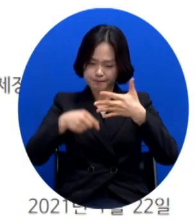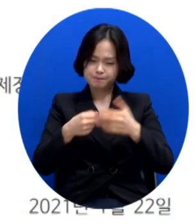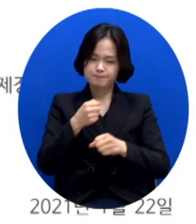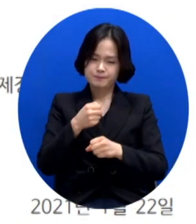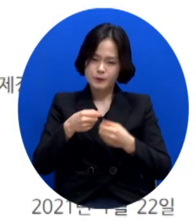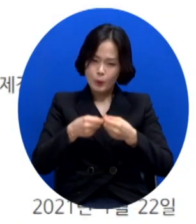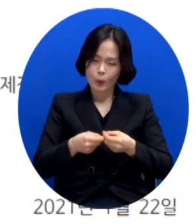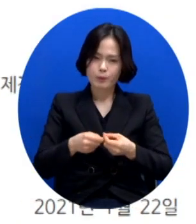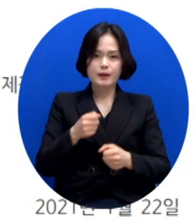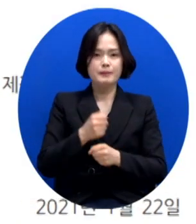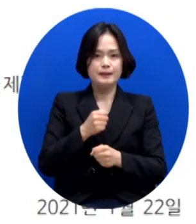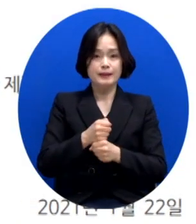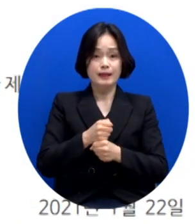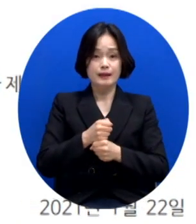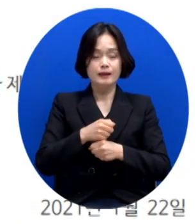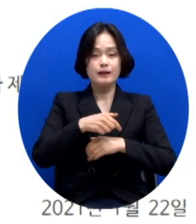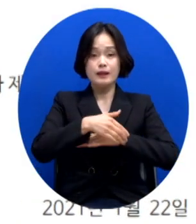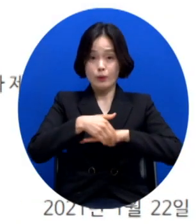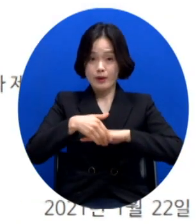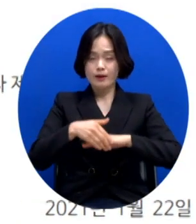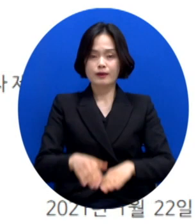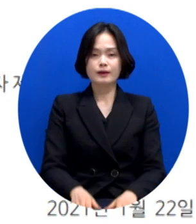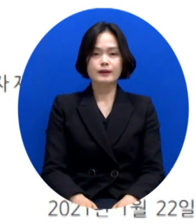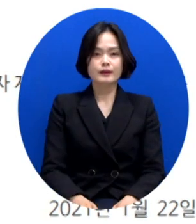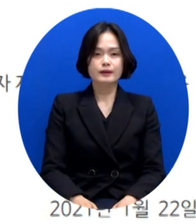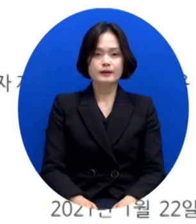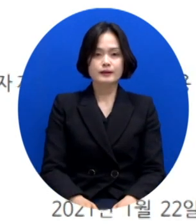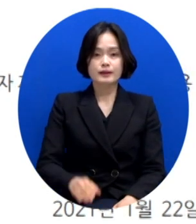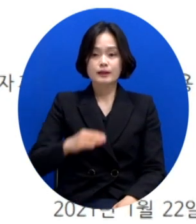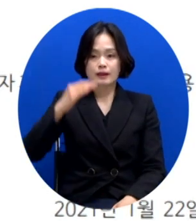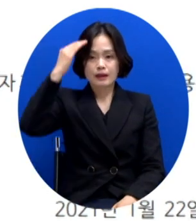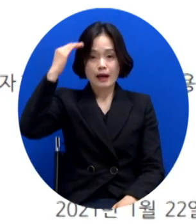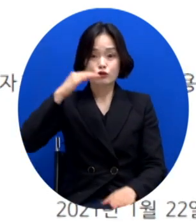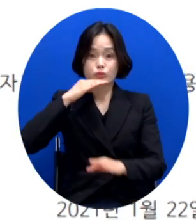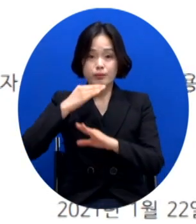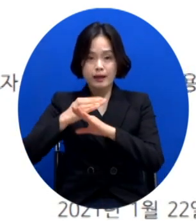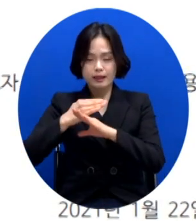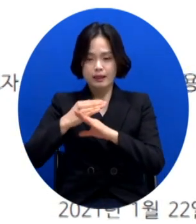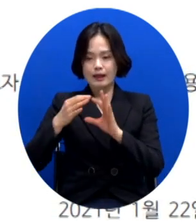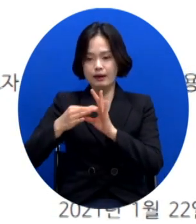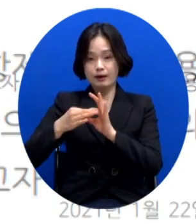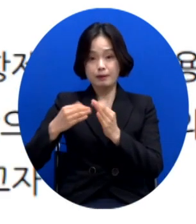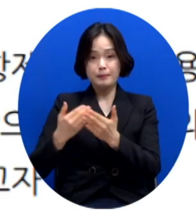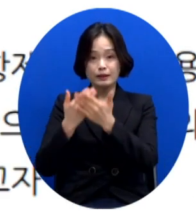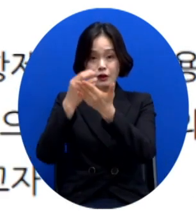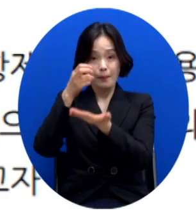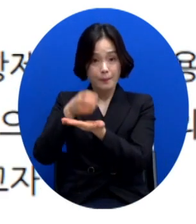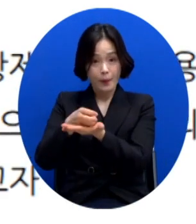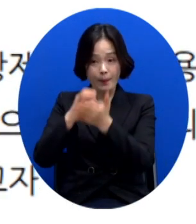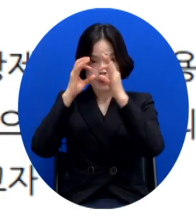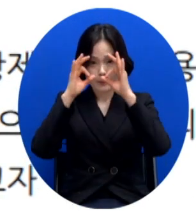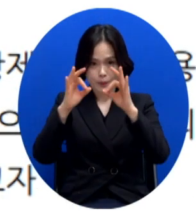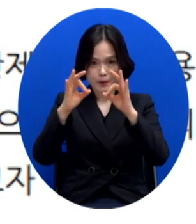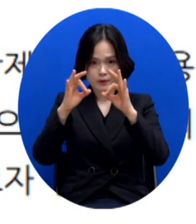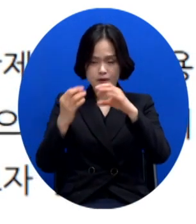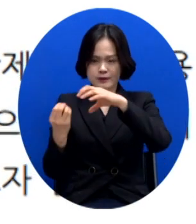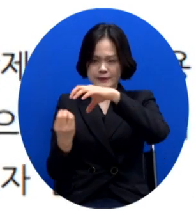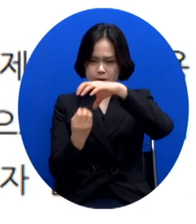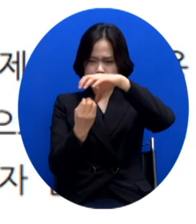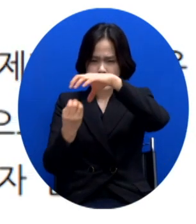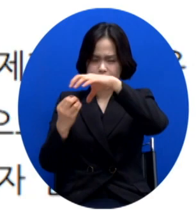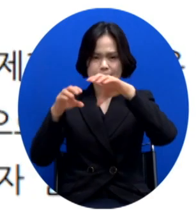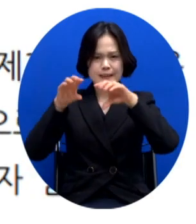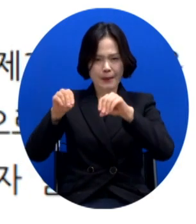통일부는 행정예고 공지에서 남북관계 발전에 관한 법률상 전단 등 살포에 적용범위를 명확히